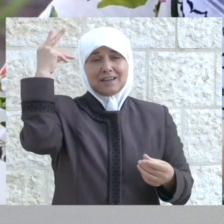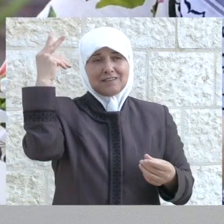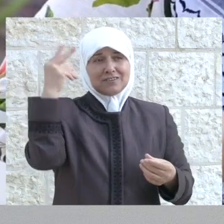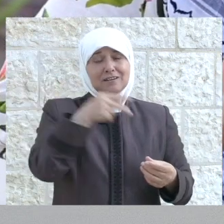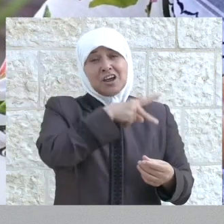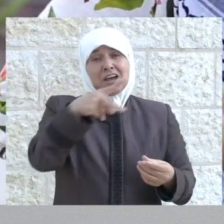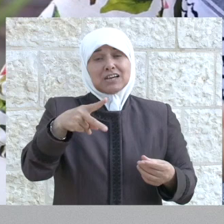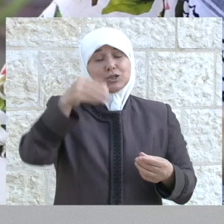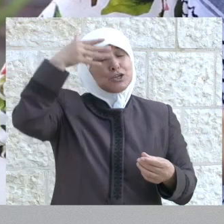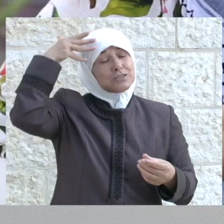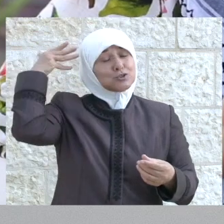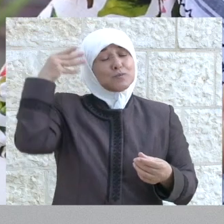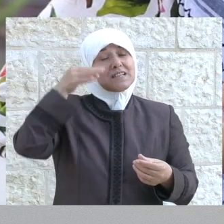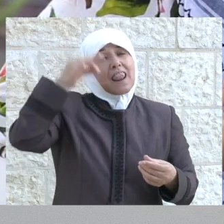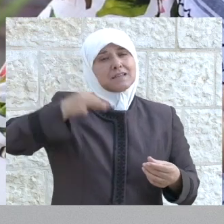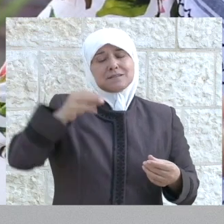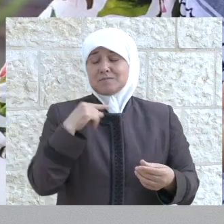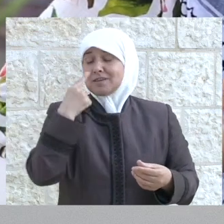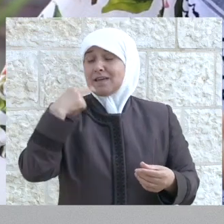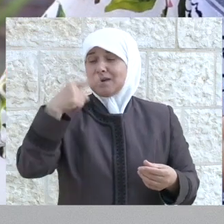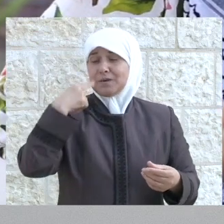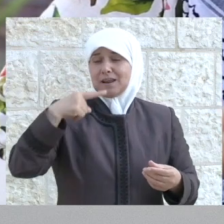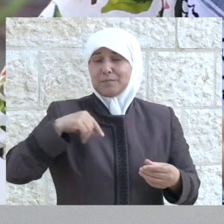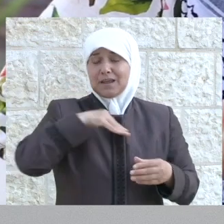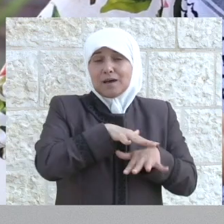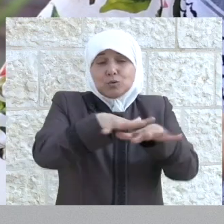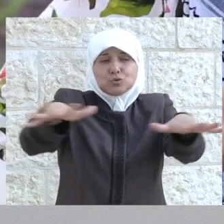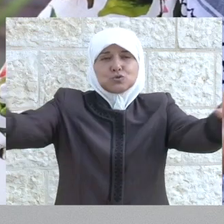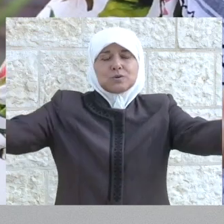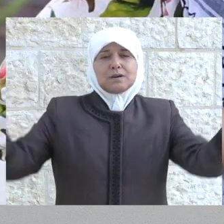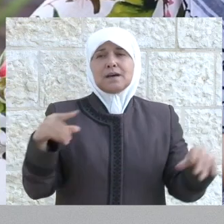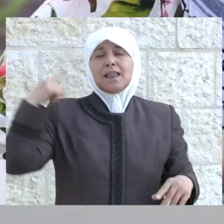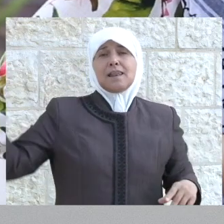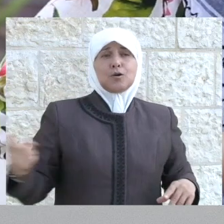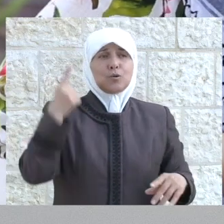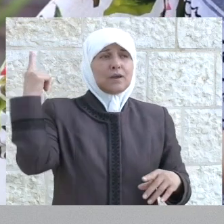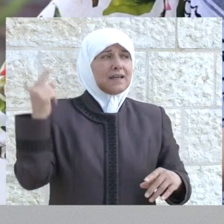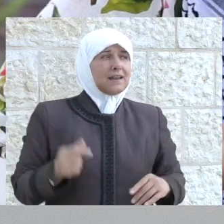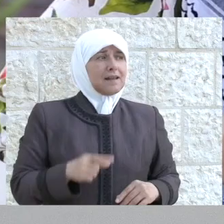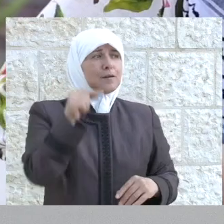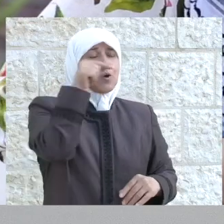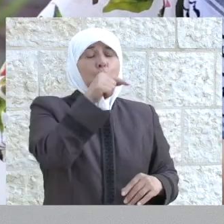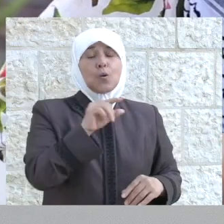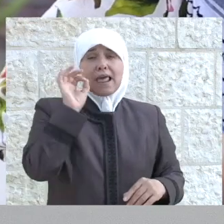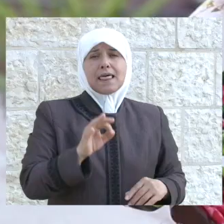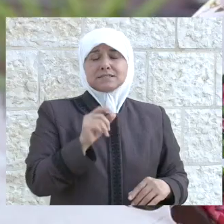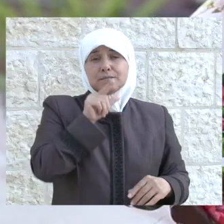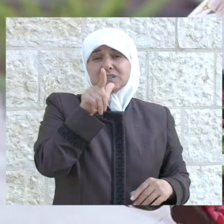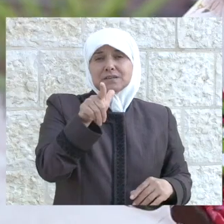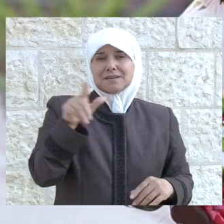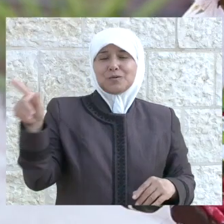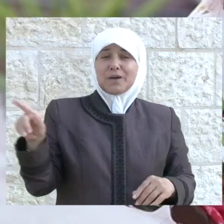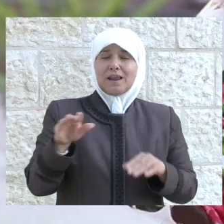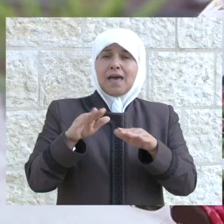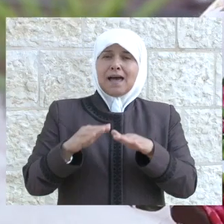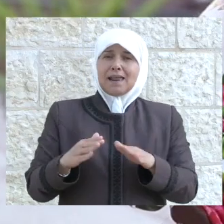بحكي عن تجربتي في كل مكان، فشعرت بفخر كبير وتكريم من جامعتي إلي إني أحكي عن قصتي على منصة